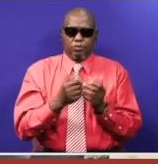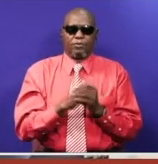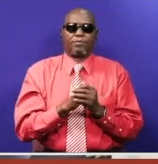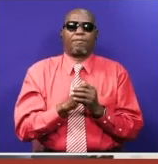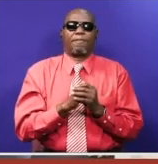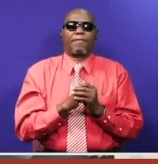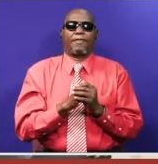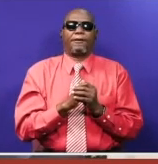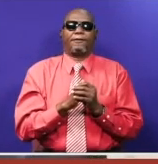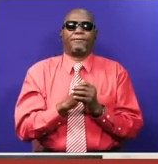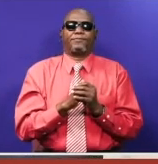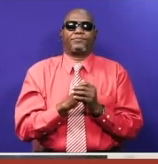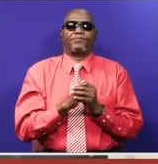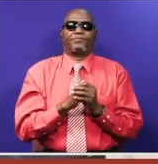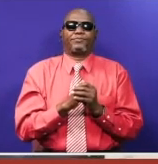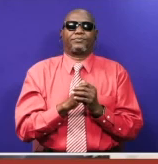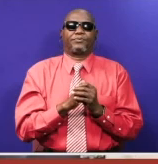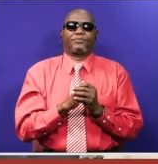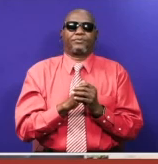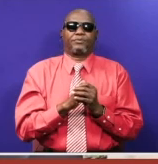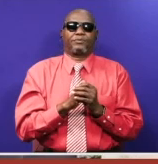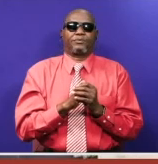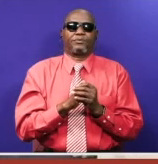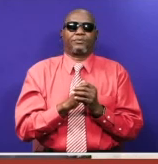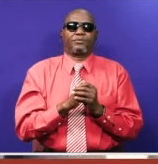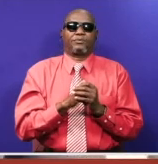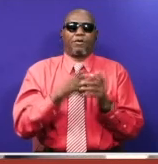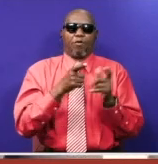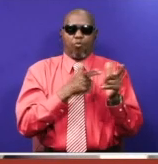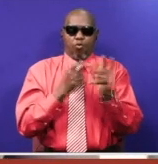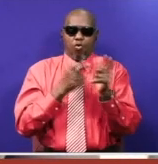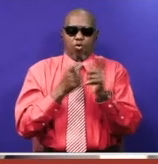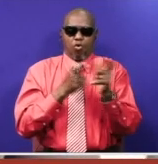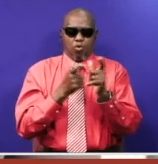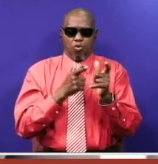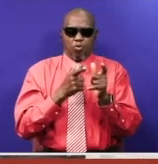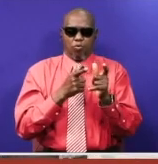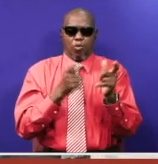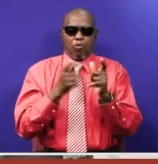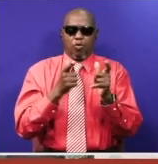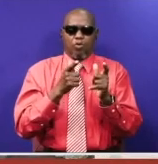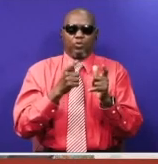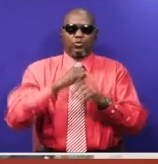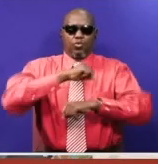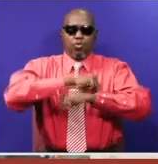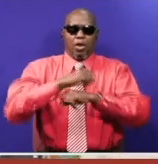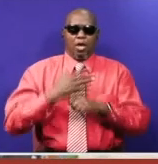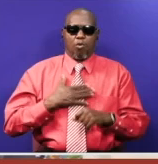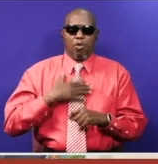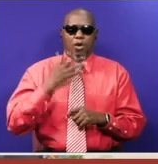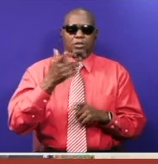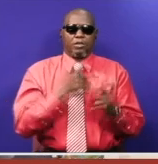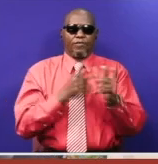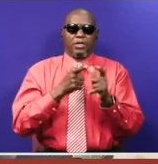mambo ya ni ya vita. Sababu hii vita, shule yetu kwa hapa Urwa iko mbali kidogo, sababu vita